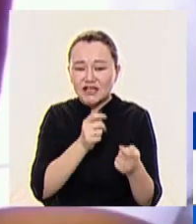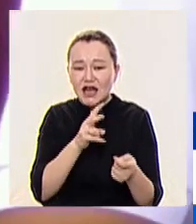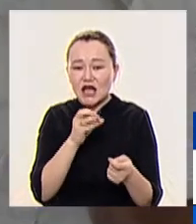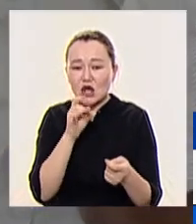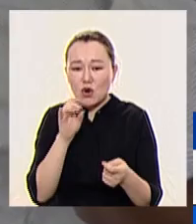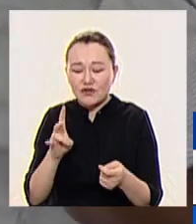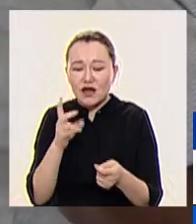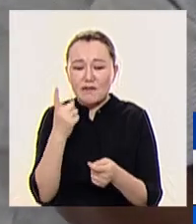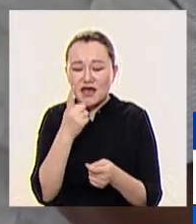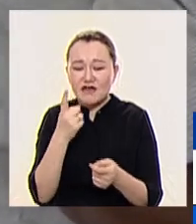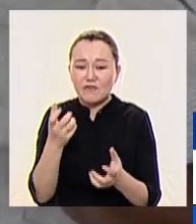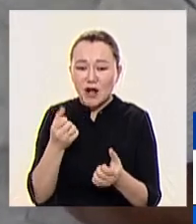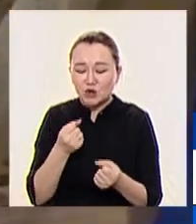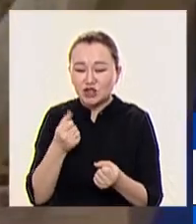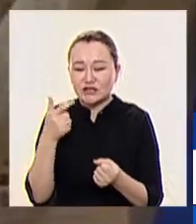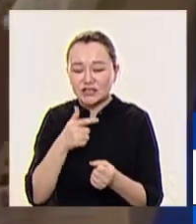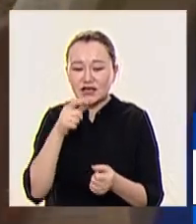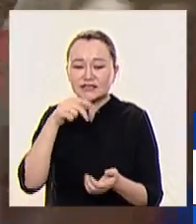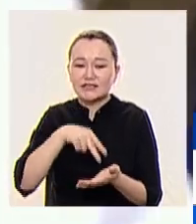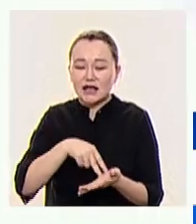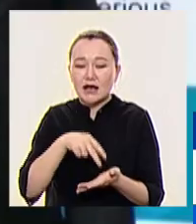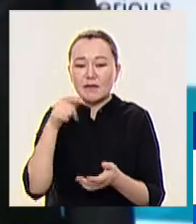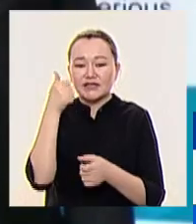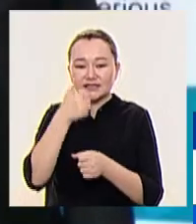Первым гражданином, получившим прививку, стал президент.